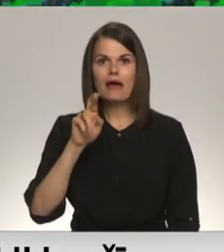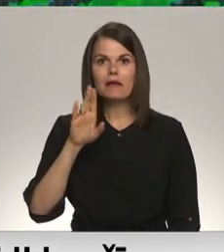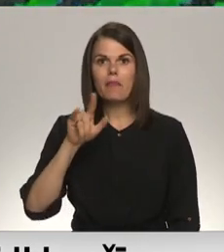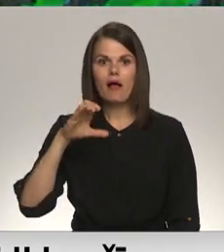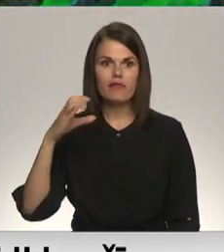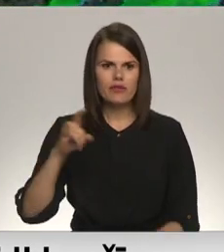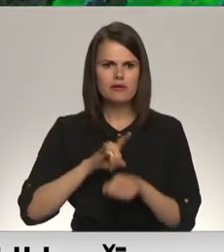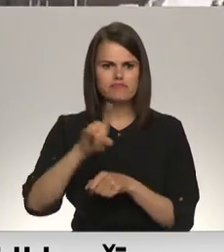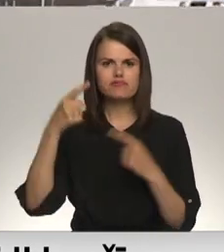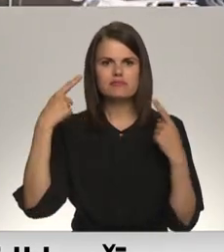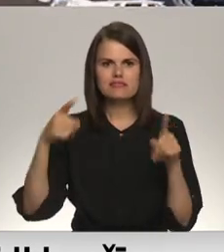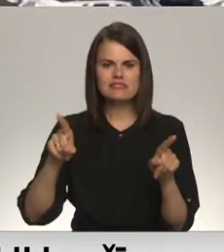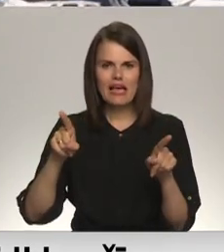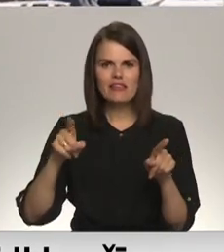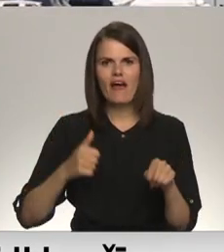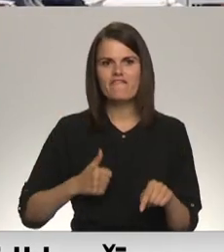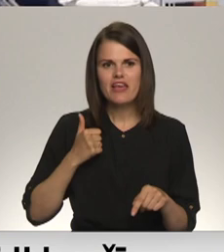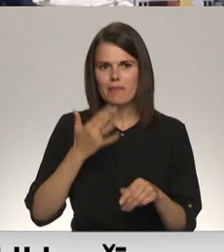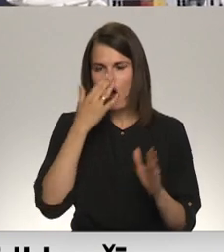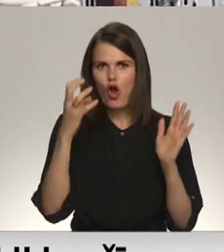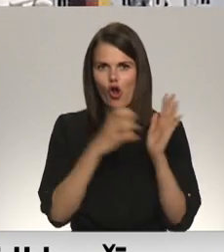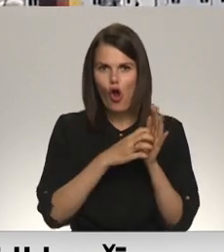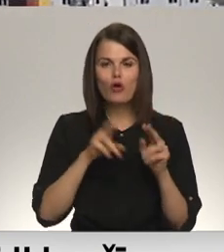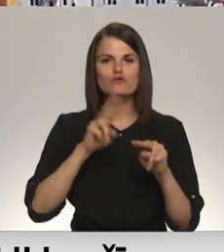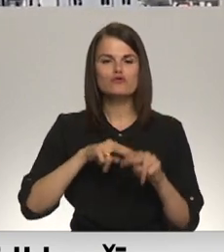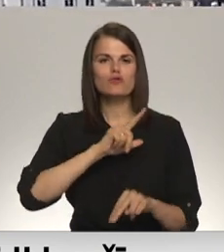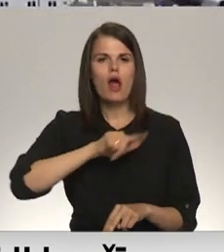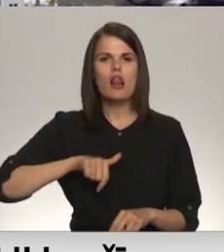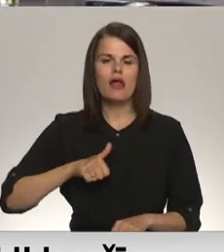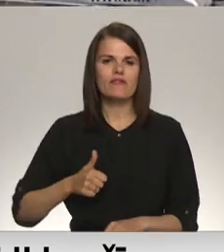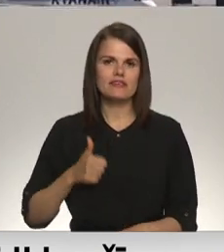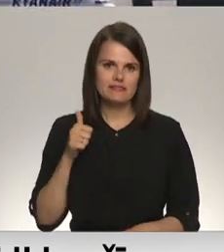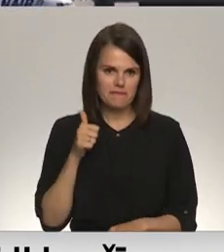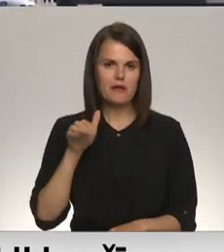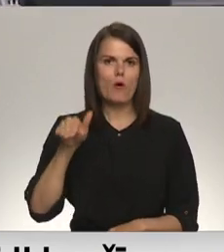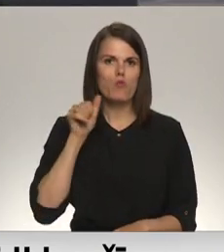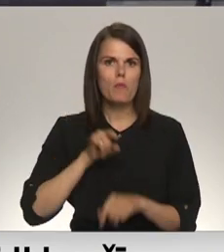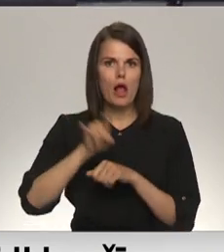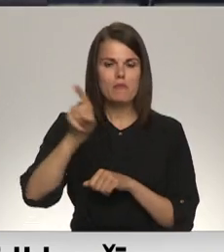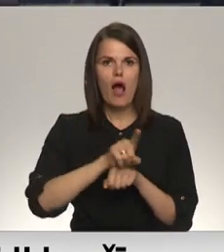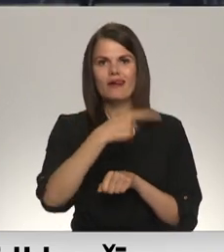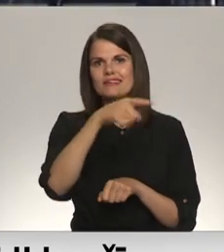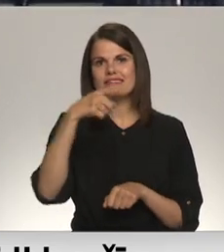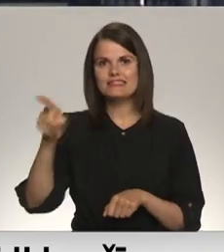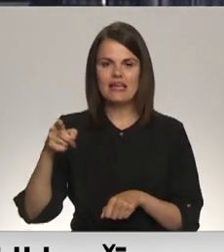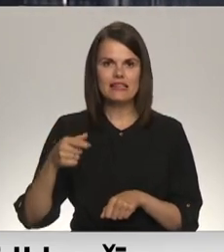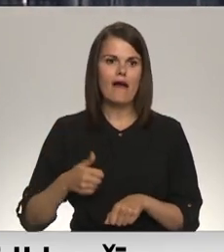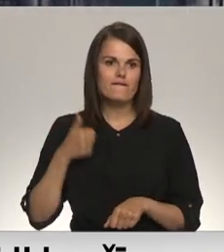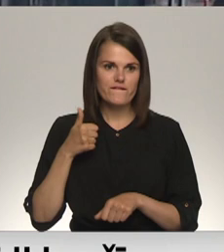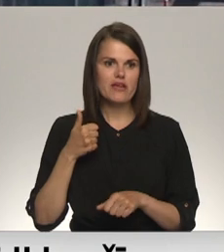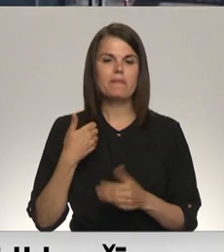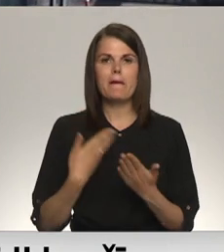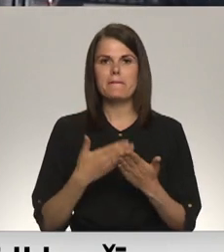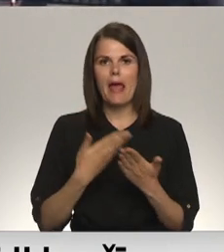lido ar citu kompāniju kodiem, bet arī to, ka Latvijas Nacionālā lidsabiedrība nomā lidmašīnas no citiem pārvadātājiem. Un viens no